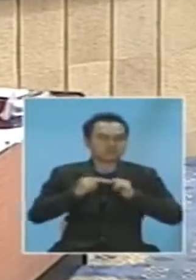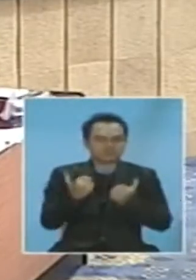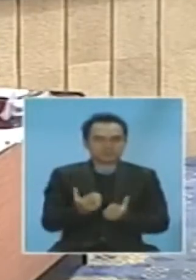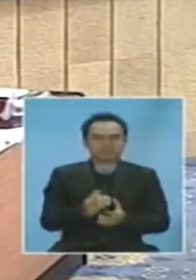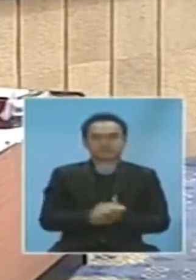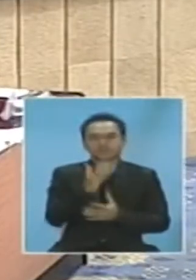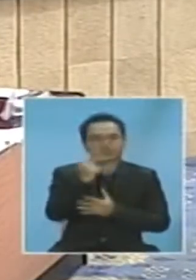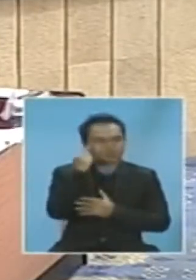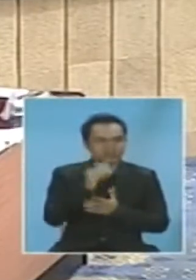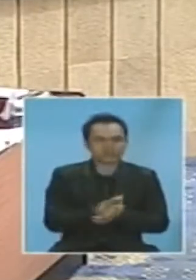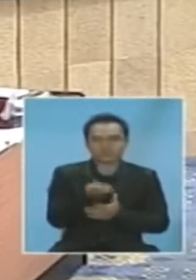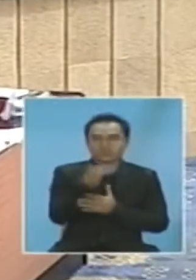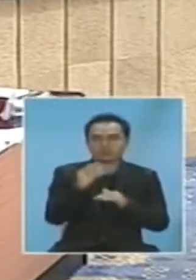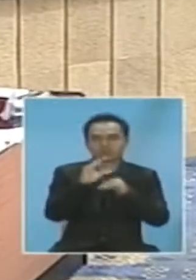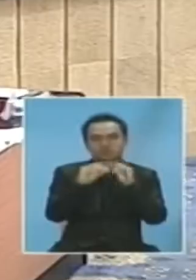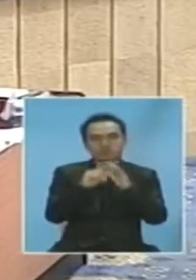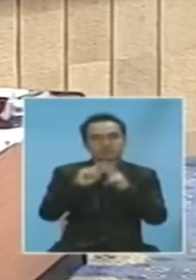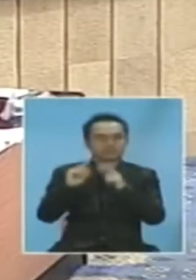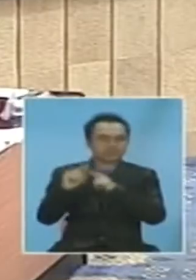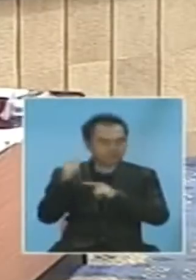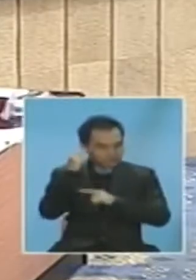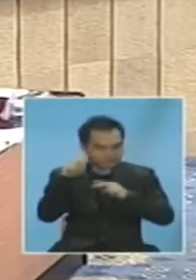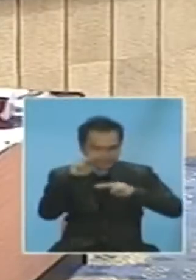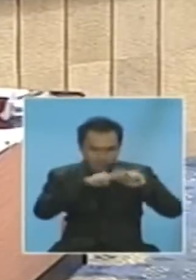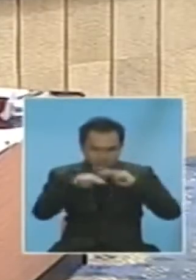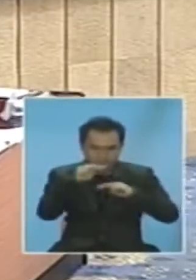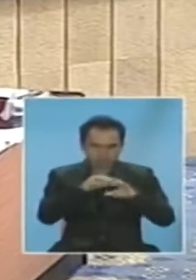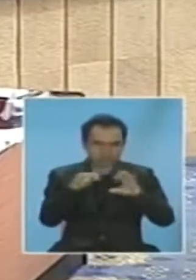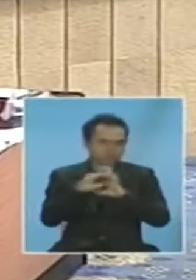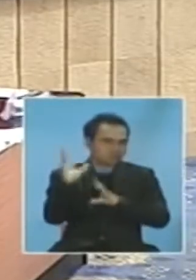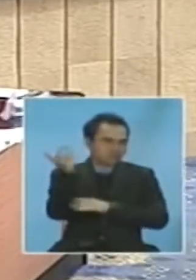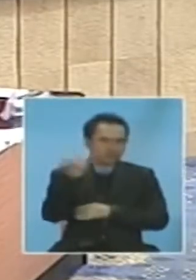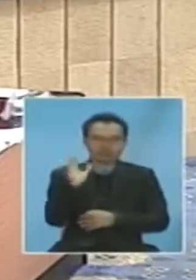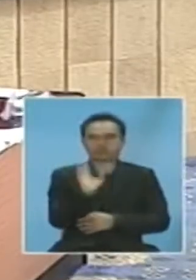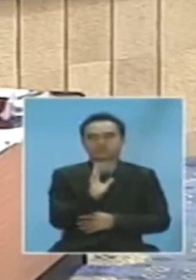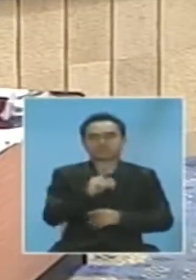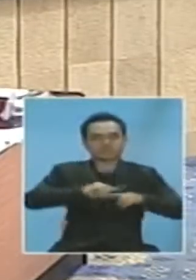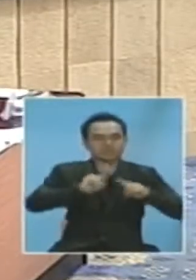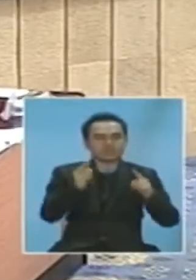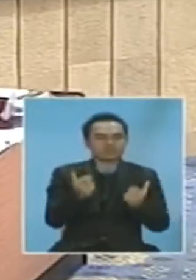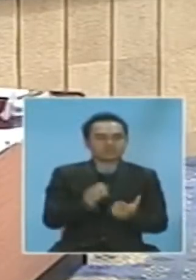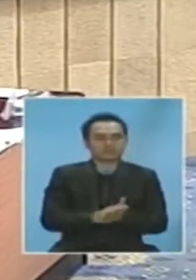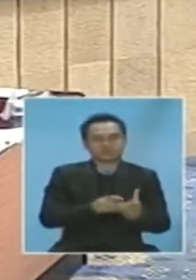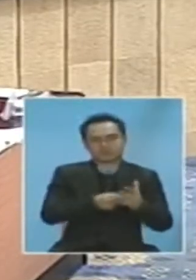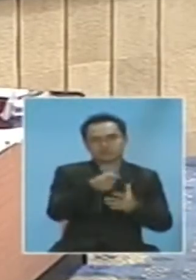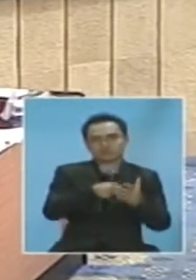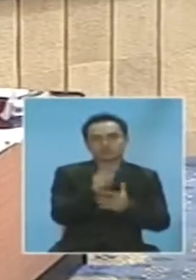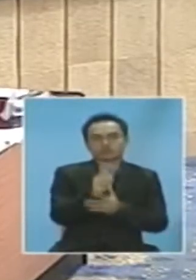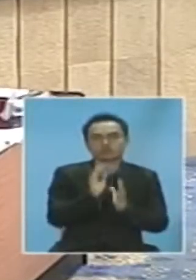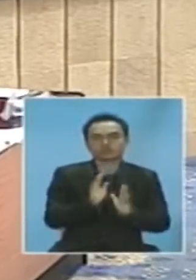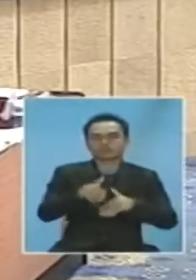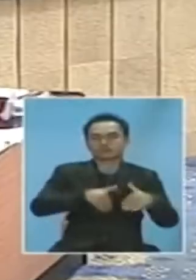าวไม่ได้บิดเบือนกลไกตลาดตามที่กล่าวหานะคะด้วยเหตุผลดังนี้ค่ะข้อแรกชาว